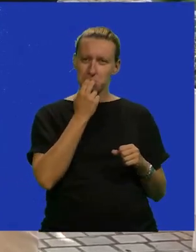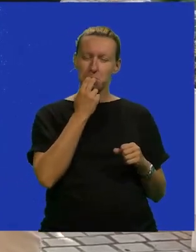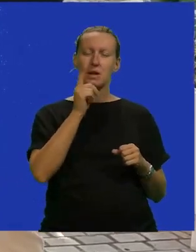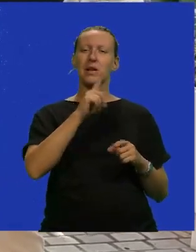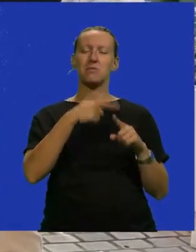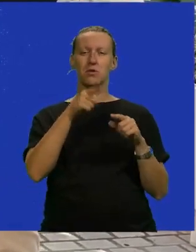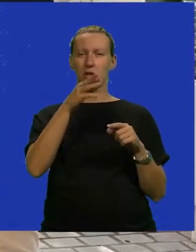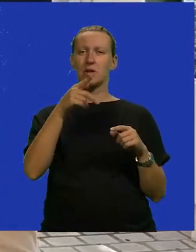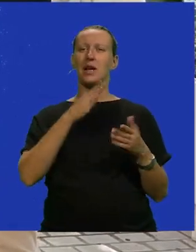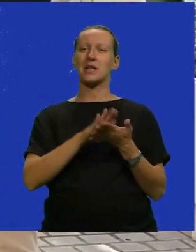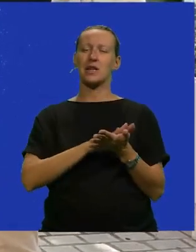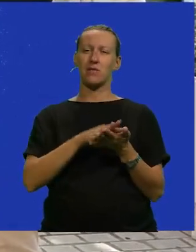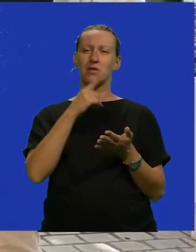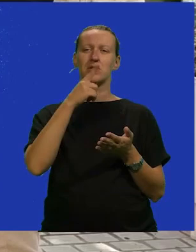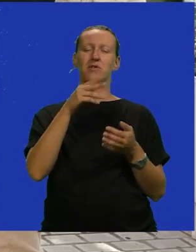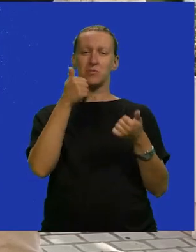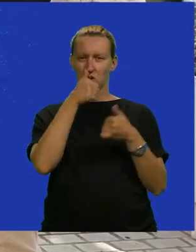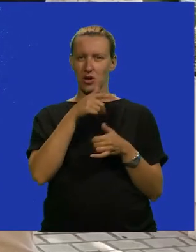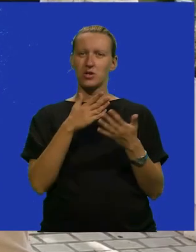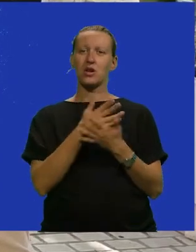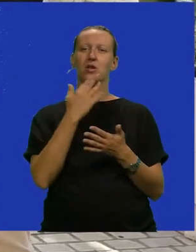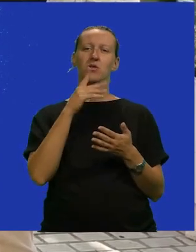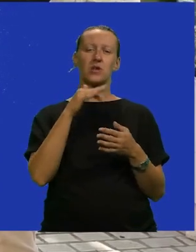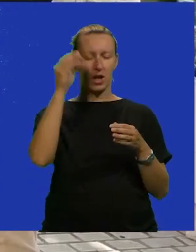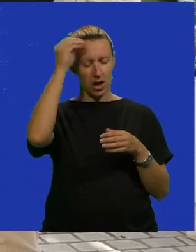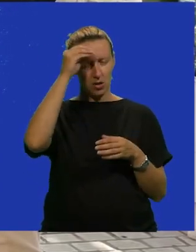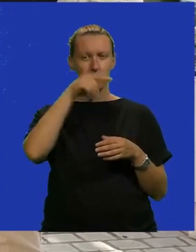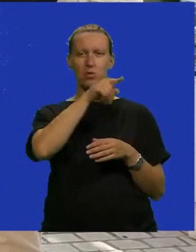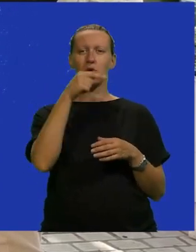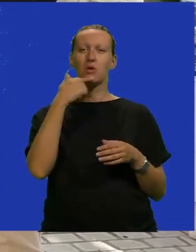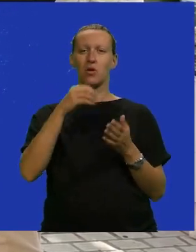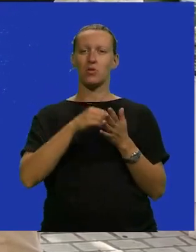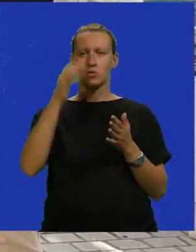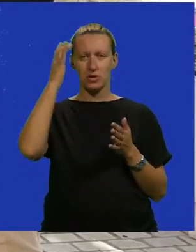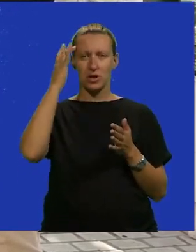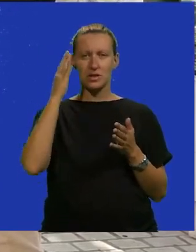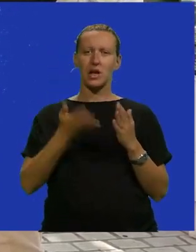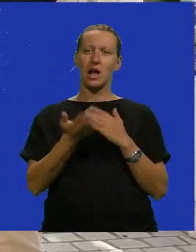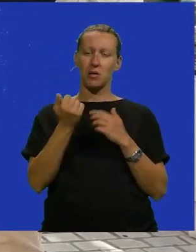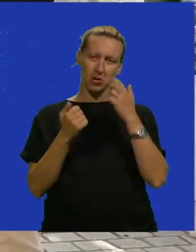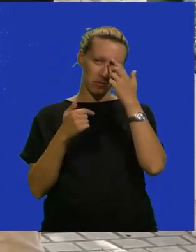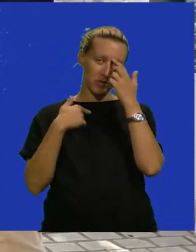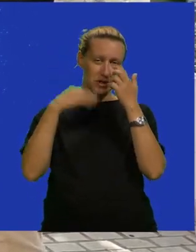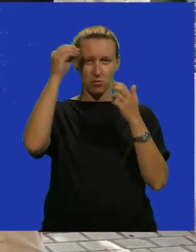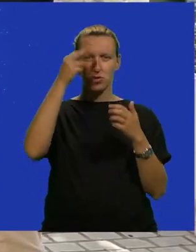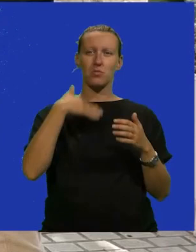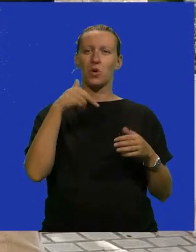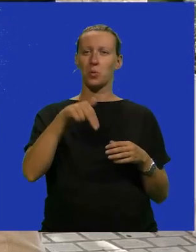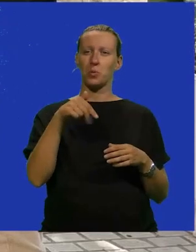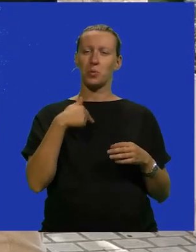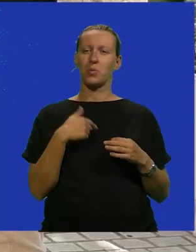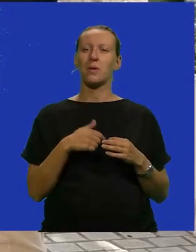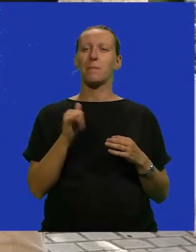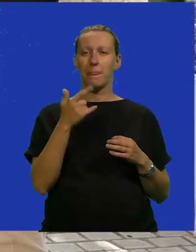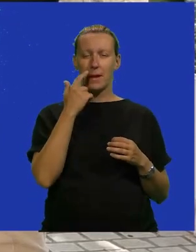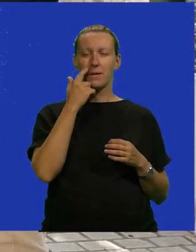ne zato da je kuntenat da ste vi pogriješila, nego da naučimo, neki ne znaju. Gremo. Ja sam učila od mog unuka. A